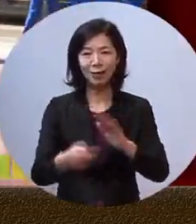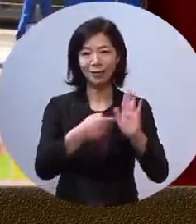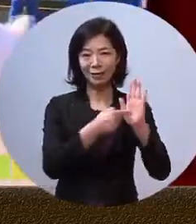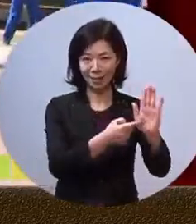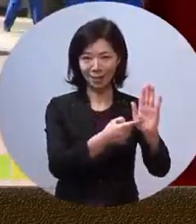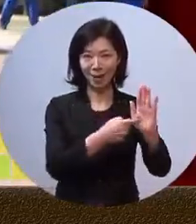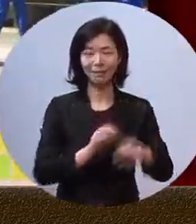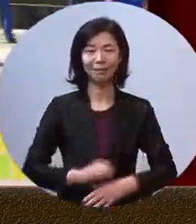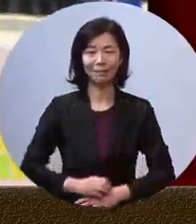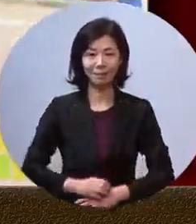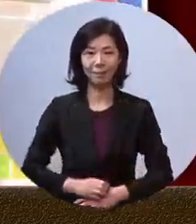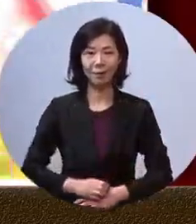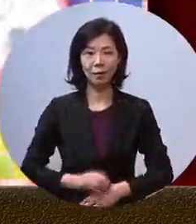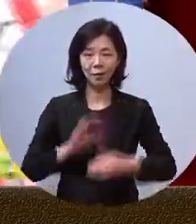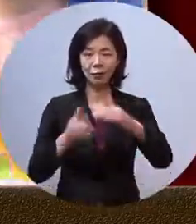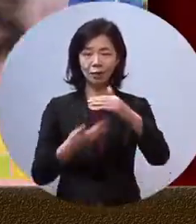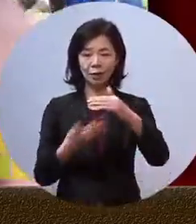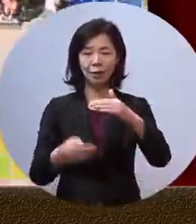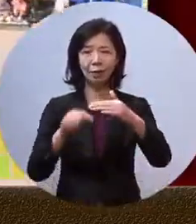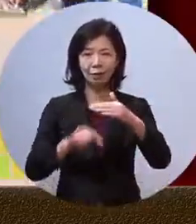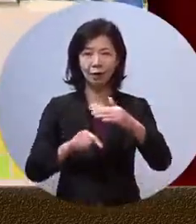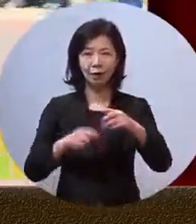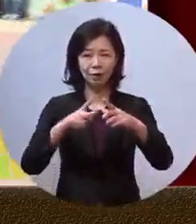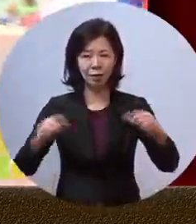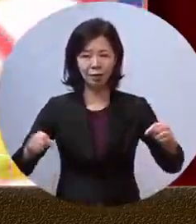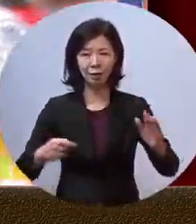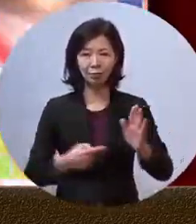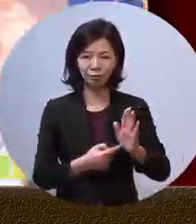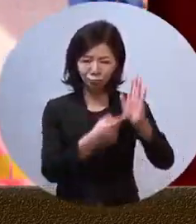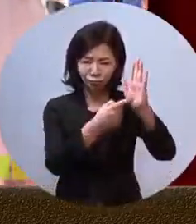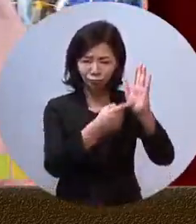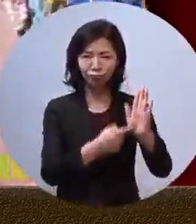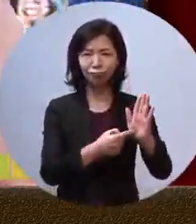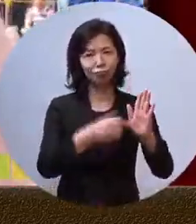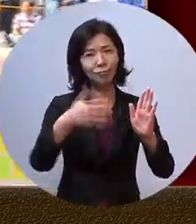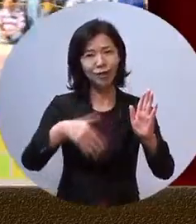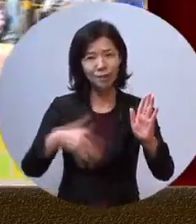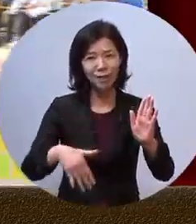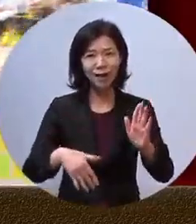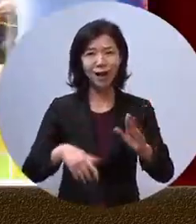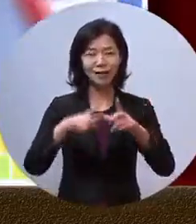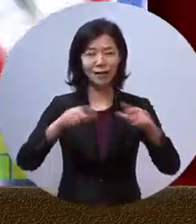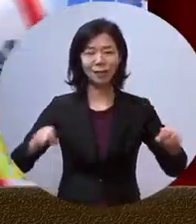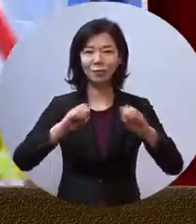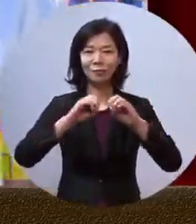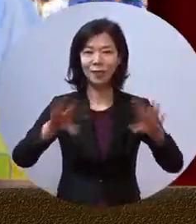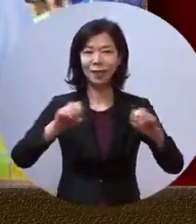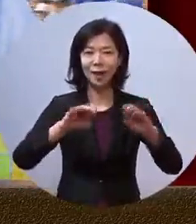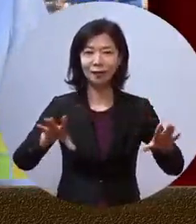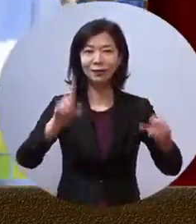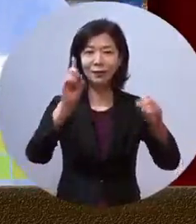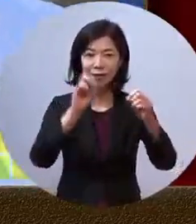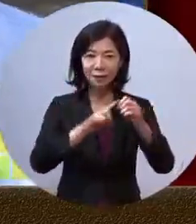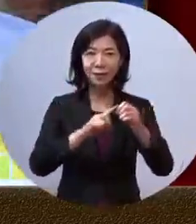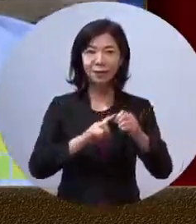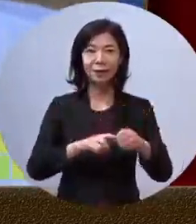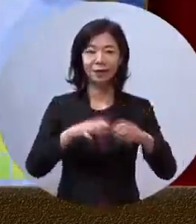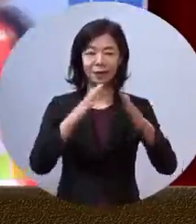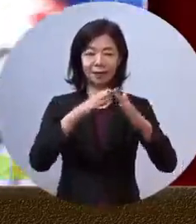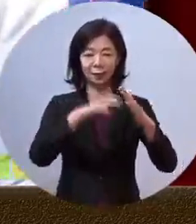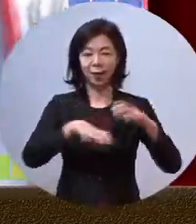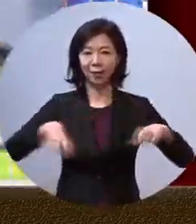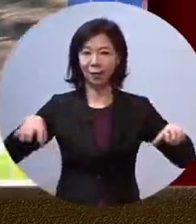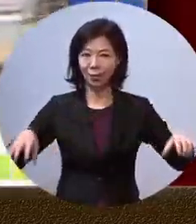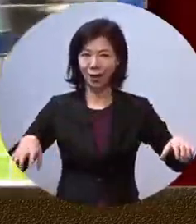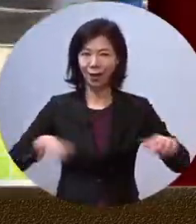まだまだ全国的には知名度が低いということで、全国に PR するため各会場で藤沢の魅力を発